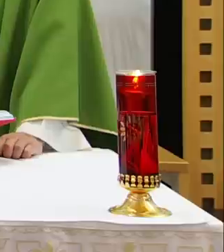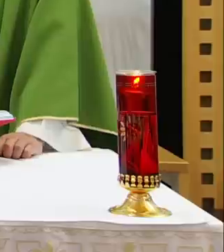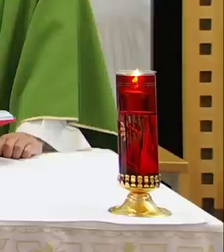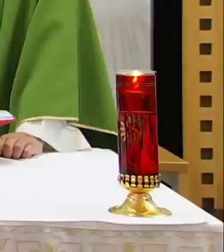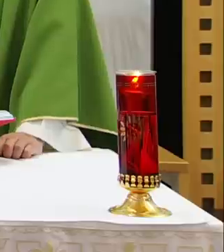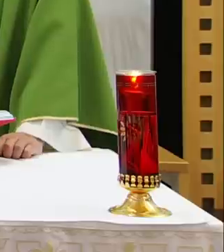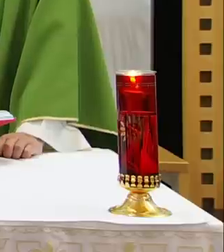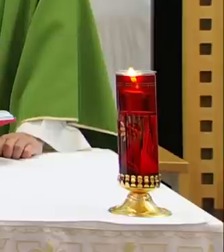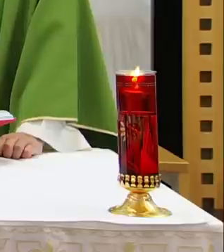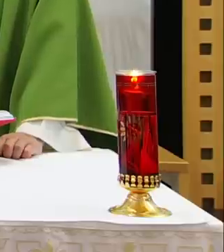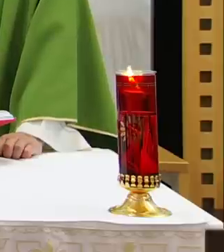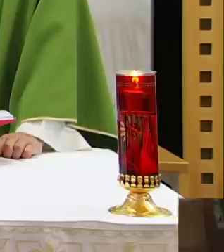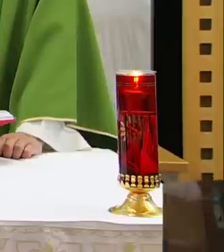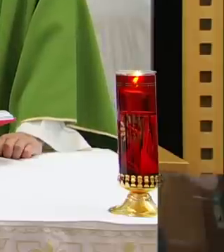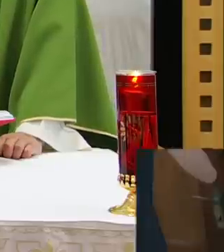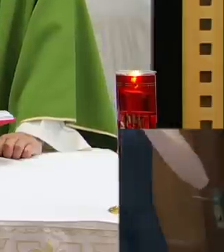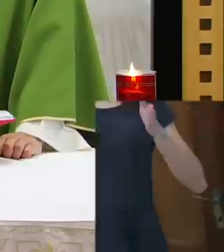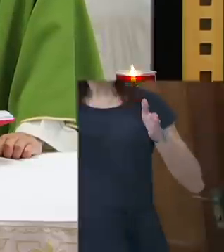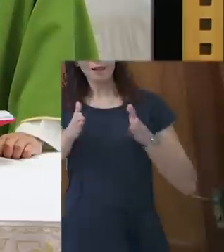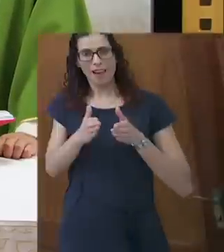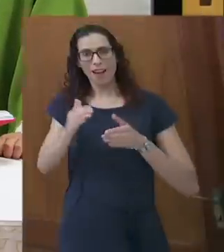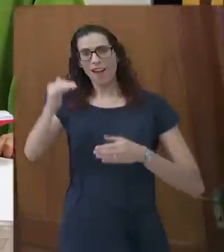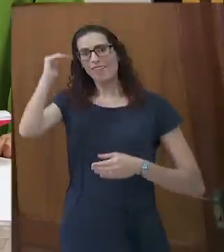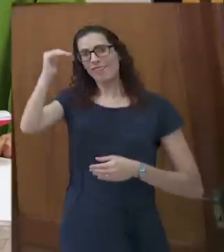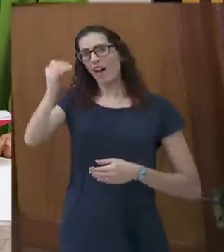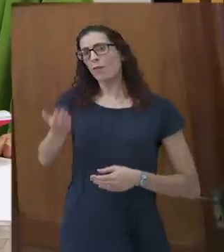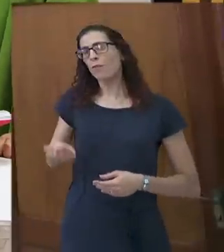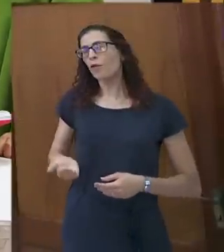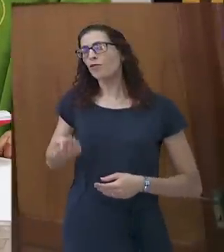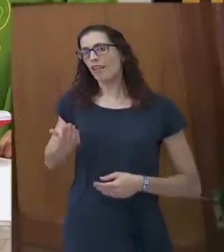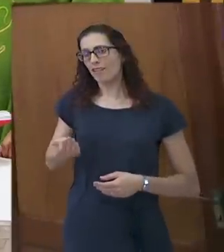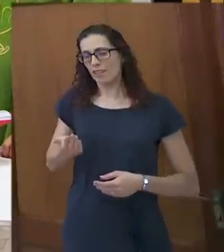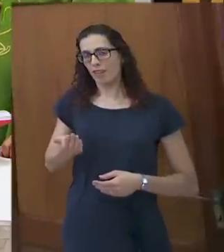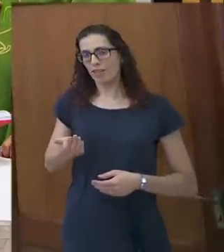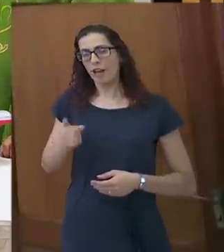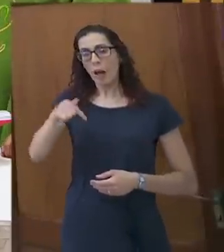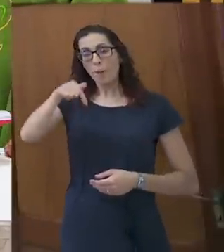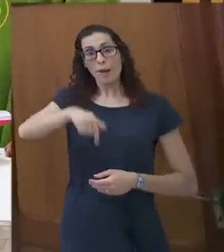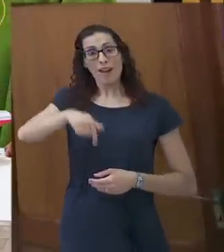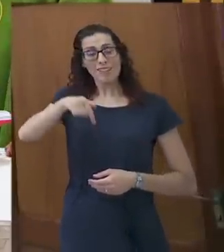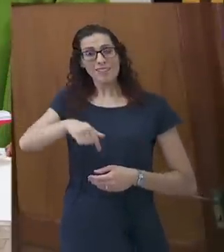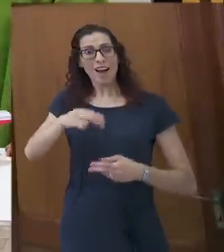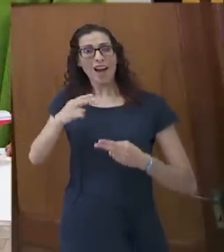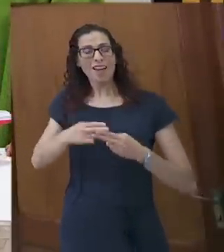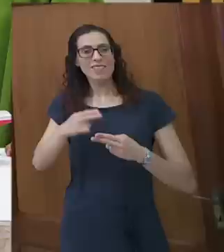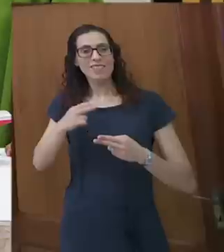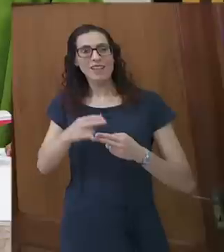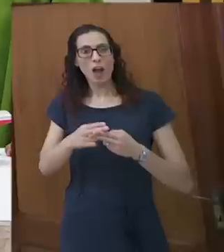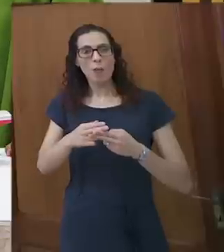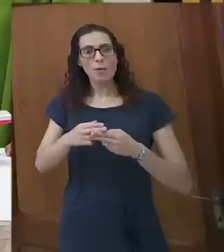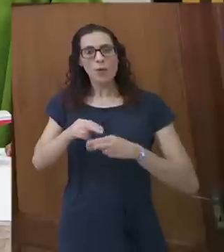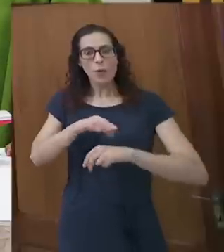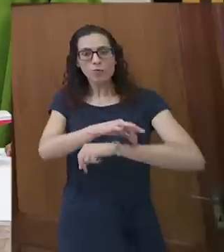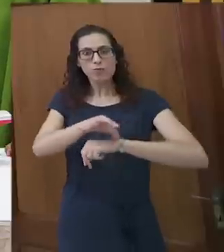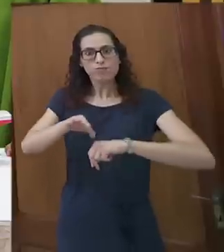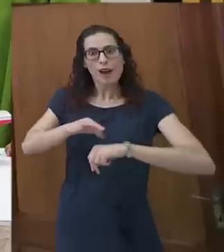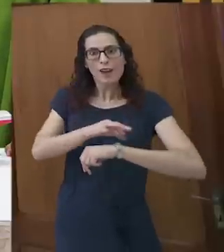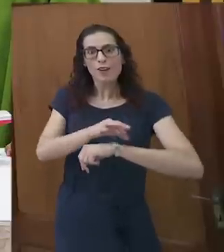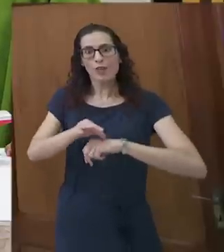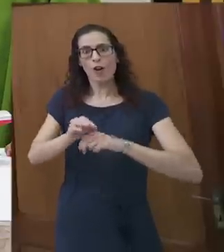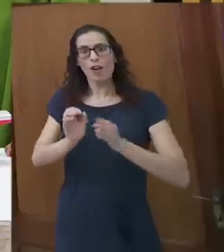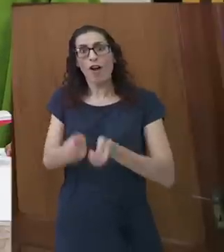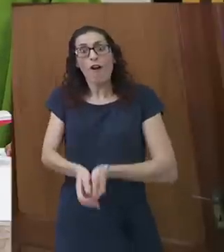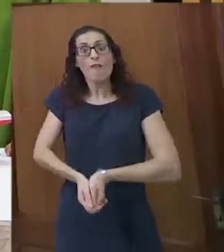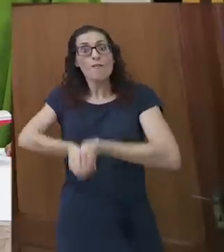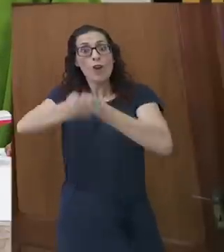Insemmilkom mill-kappella tad-dar tal-Providenza fejn bħalissa qed issir maratona tal-volleyball briss